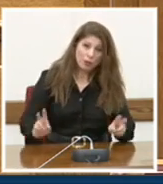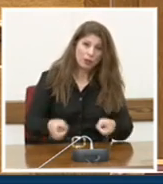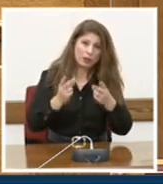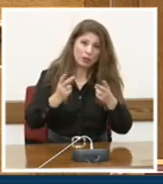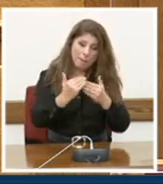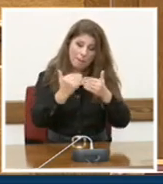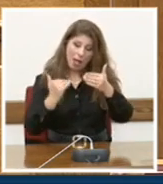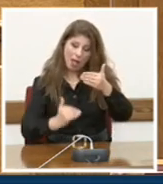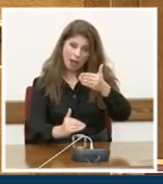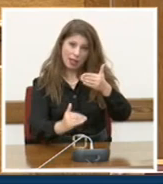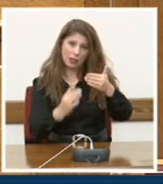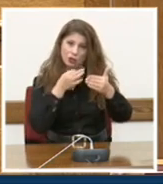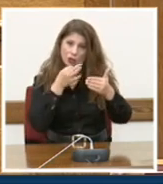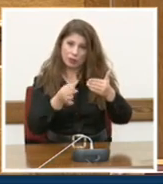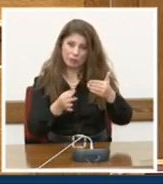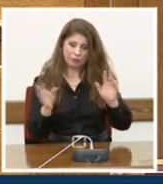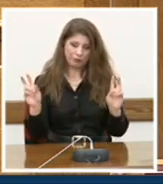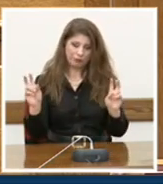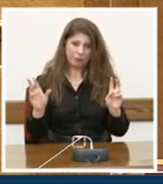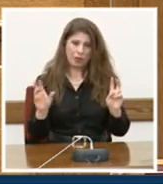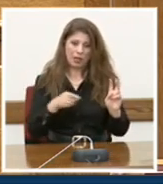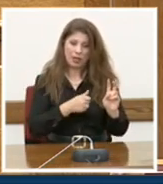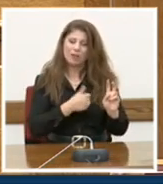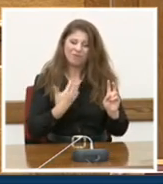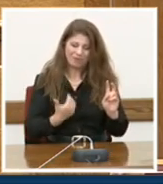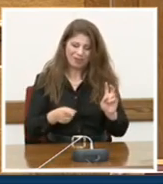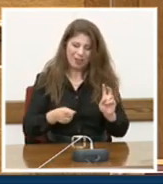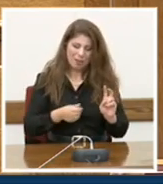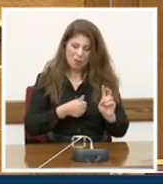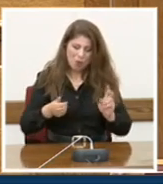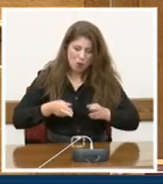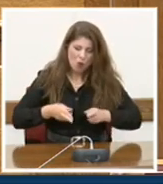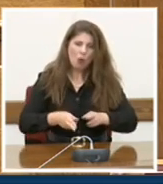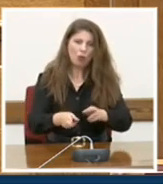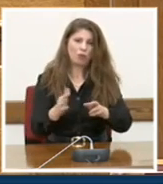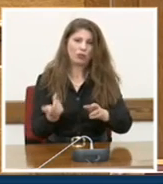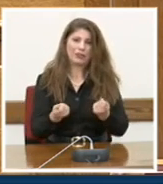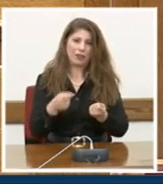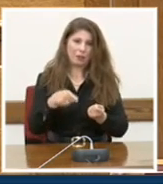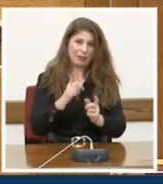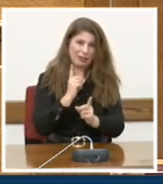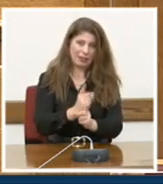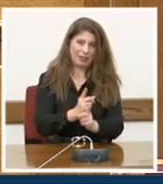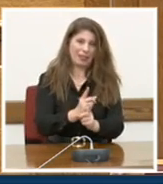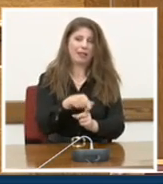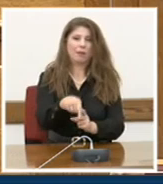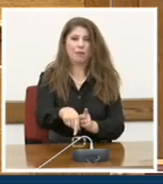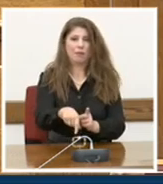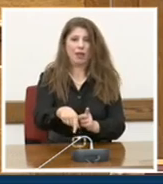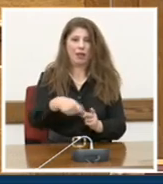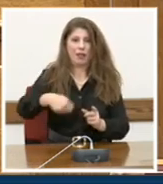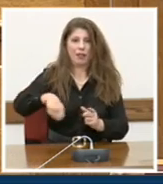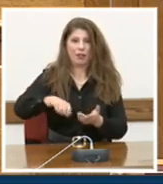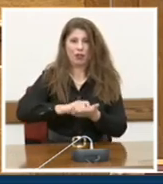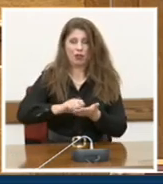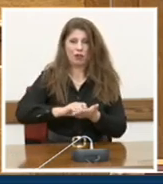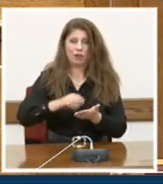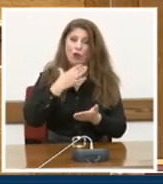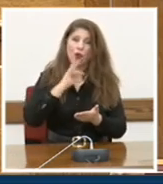είπε, εισαγωγικά, είναι μονόδρομος τι θα γίνει με τη συγκεκριμένη δικογραφία. Λόγω της από